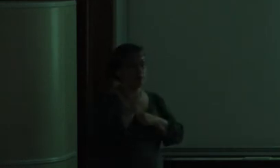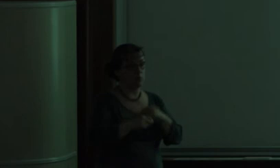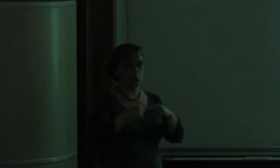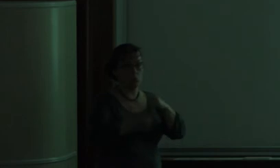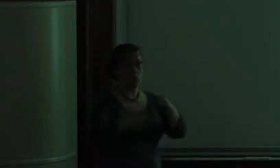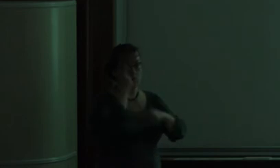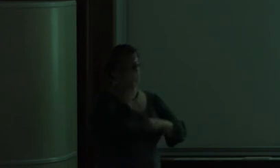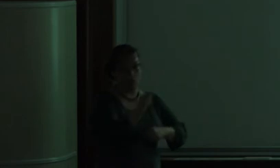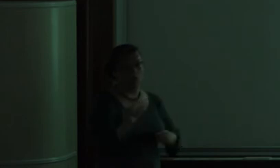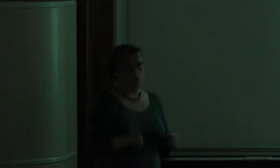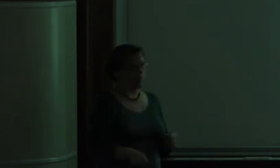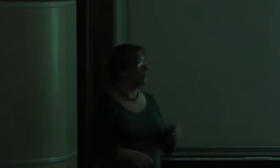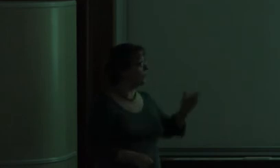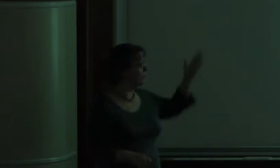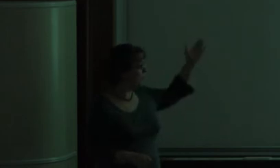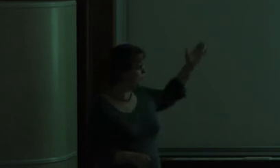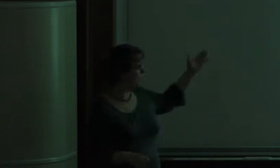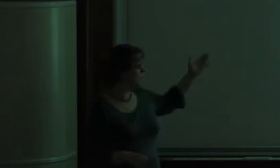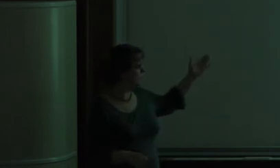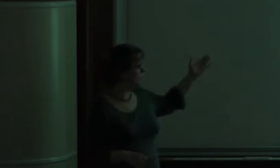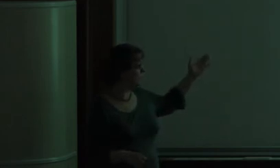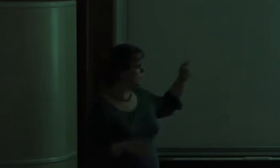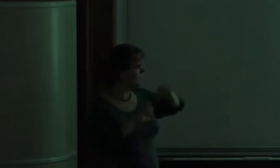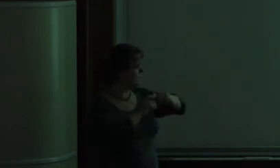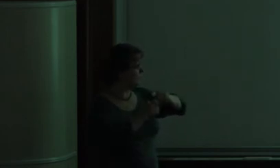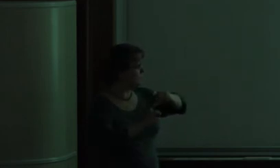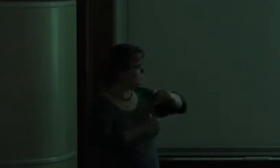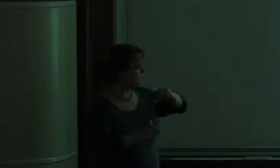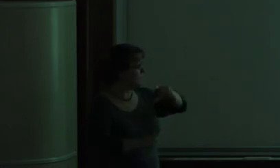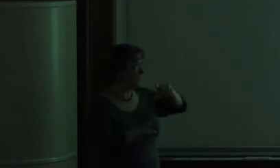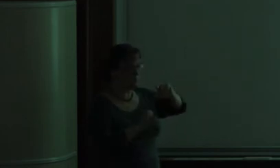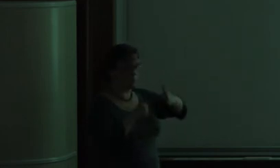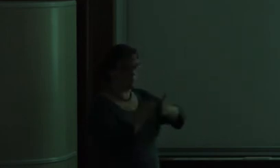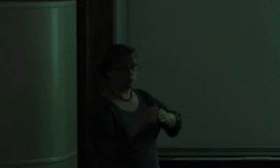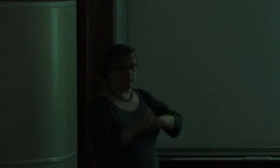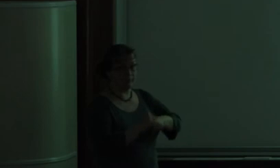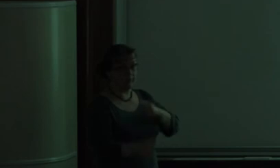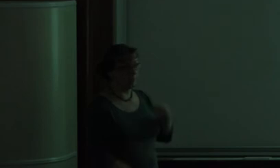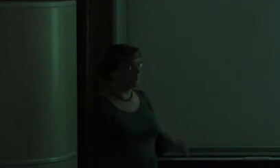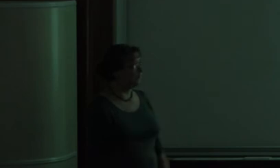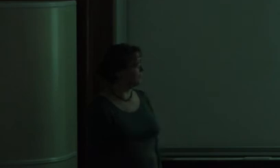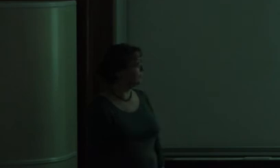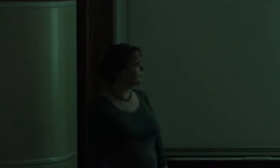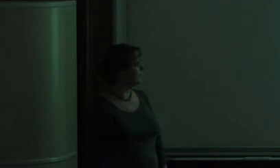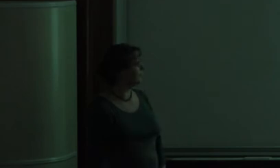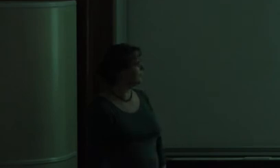tranquillement jusqu'à la fin. Hop, mes nouveaux petits affichages. Alors, j'ai reseté, donc ça se trouve, je n'ai que